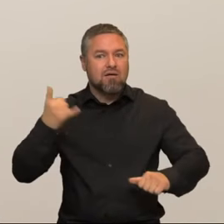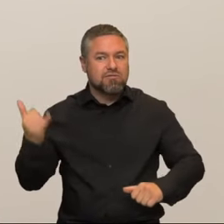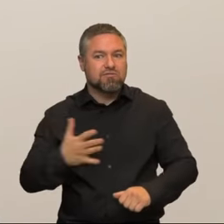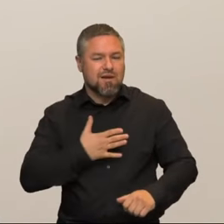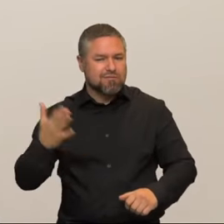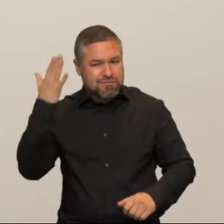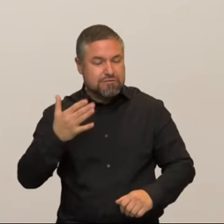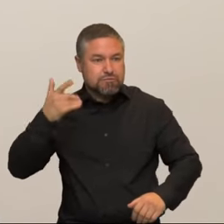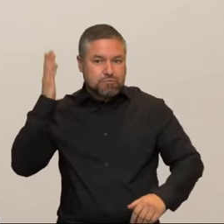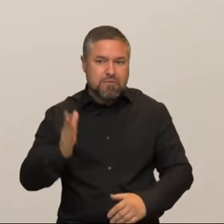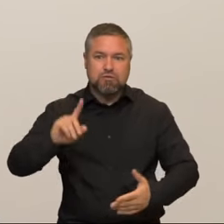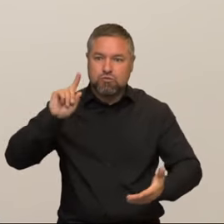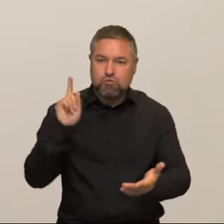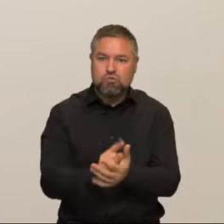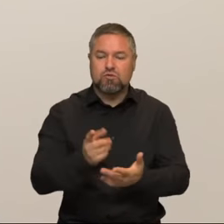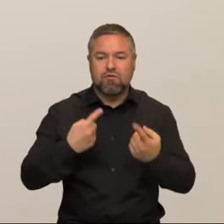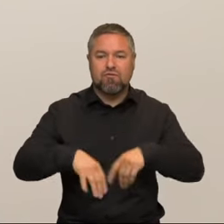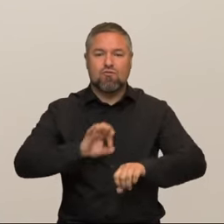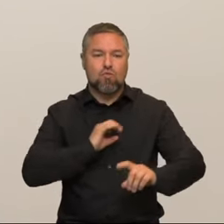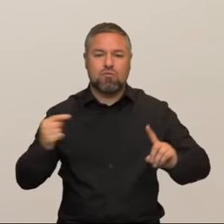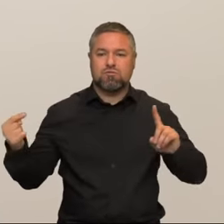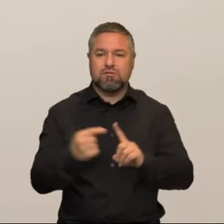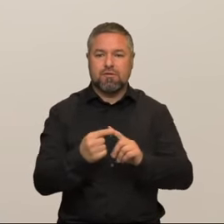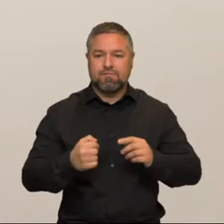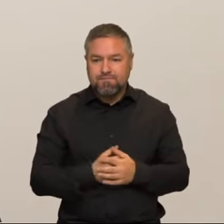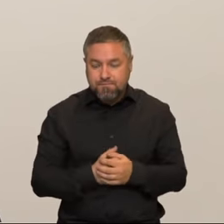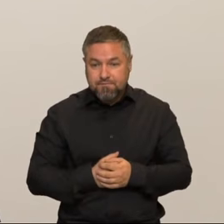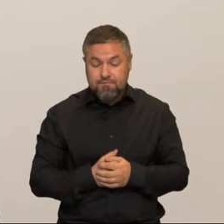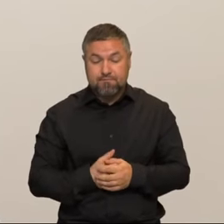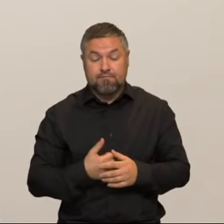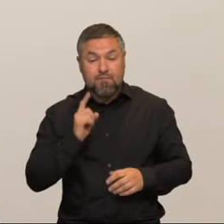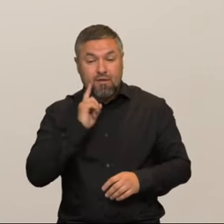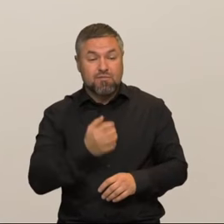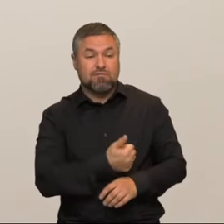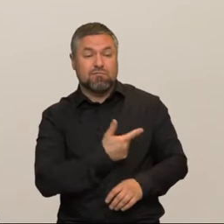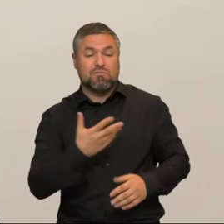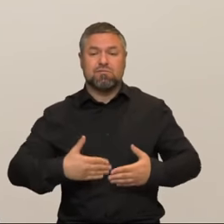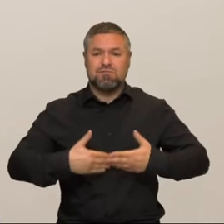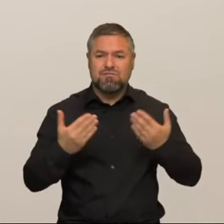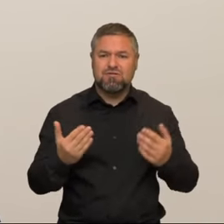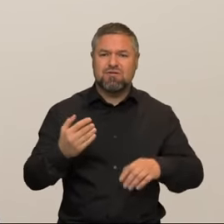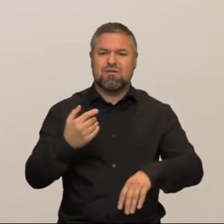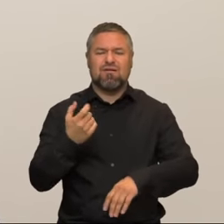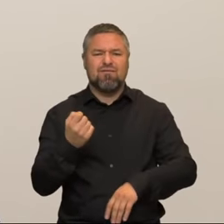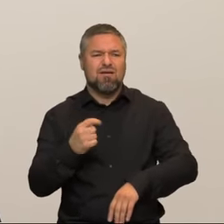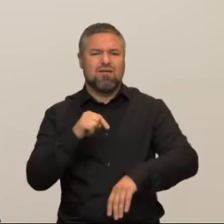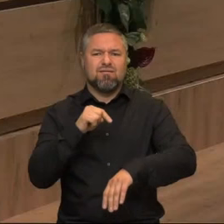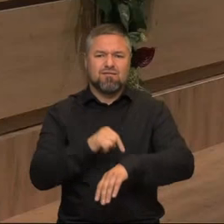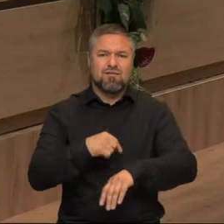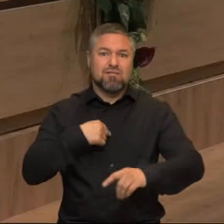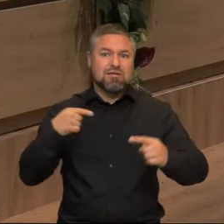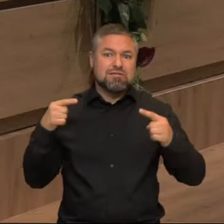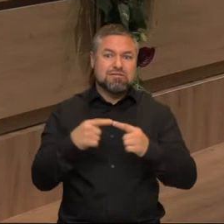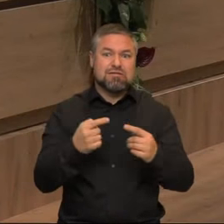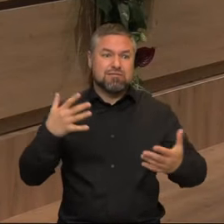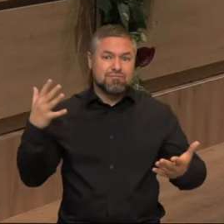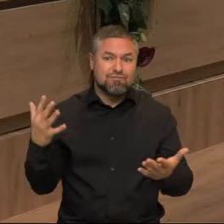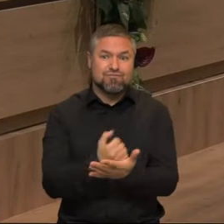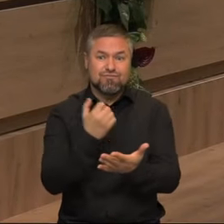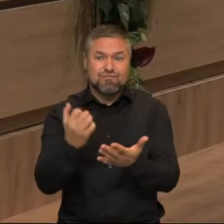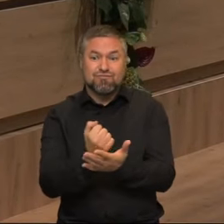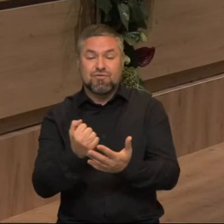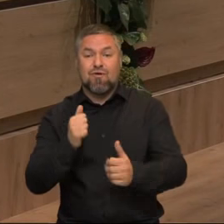coś uda i zrealizujemy swoje cele. I przez te kilka chwil, dni czy godzin, kiedy te cele realizujemy w sporcie czy w